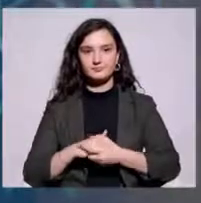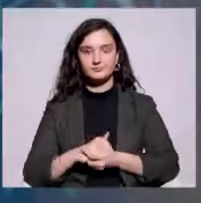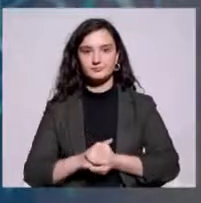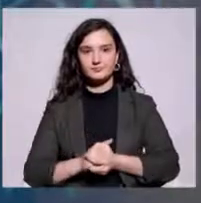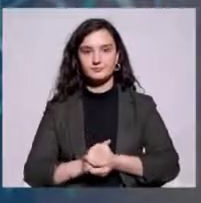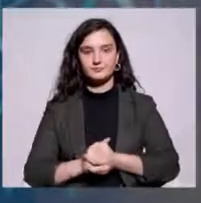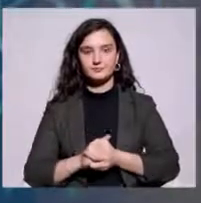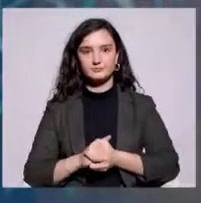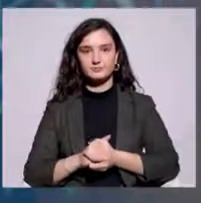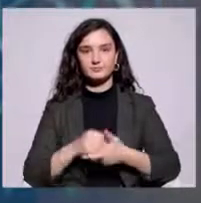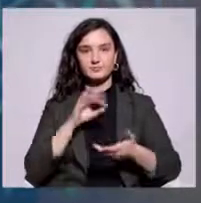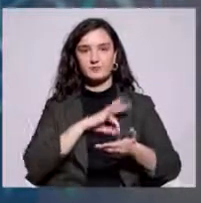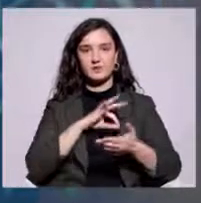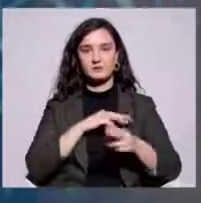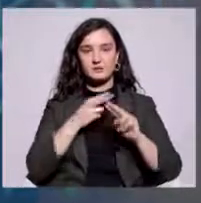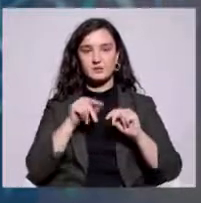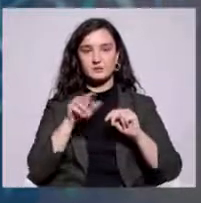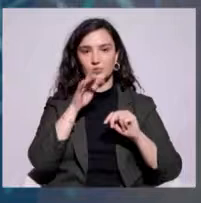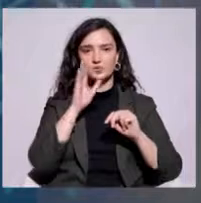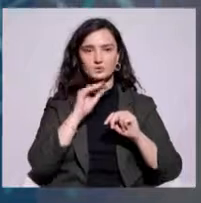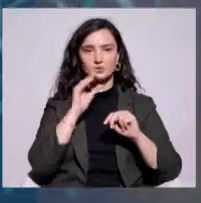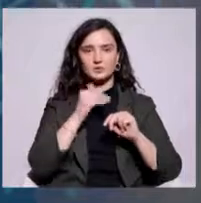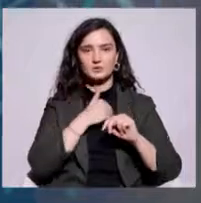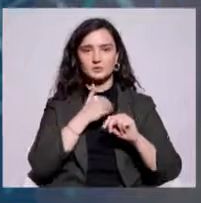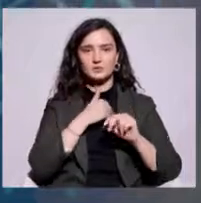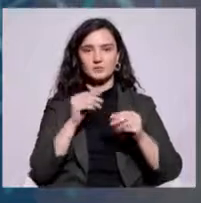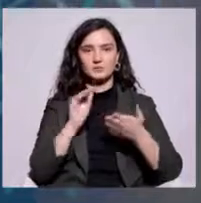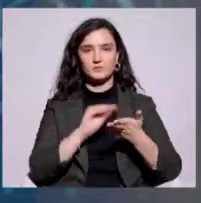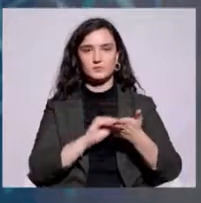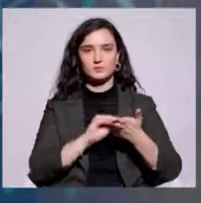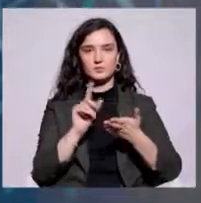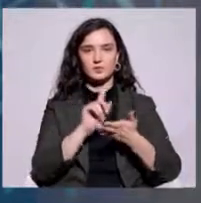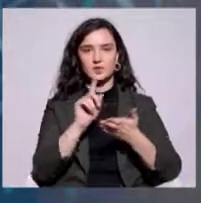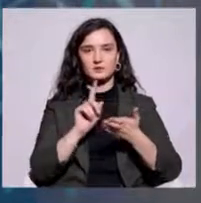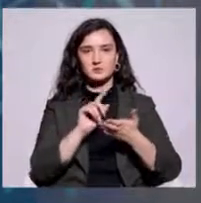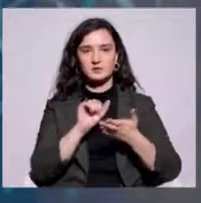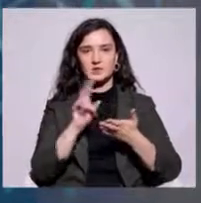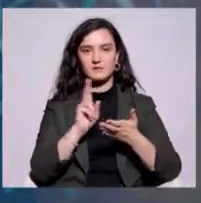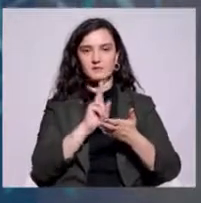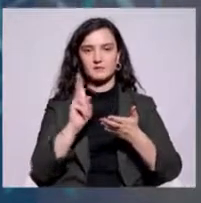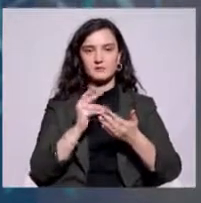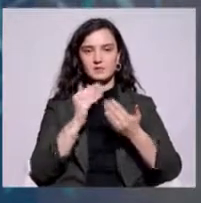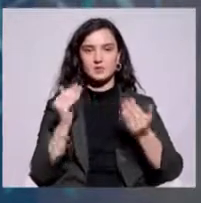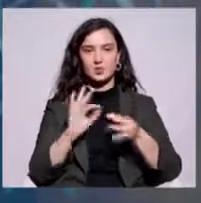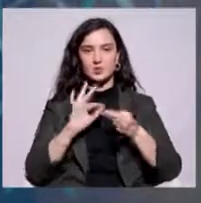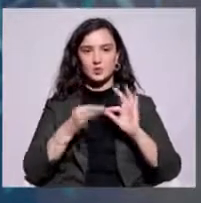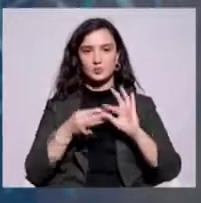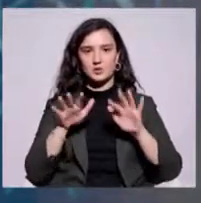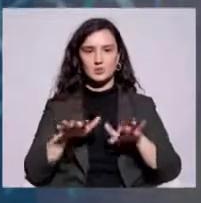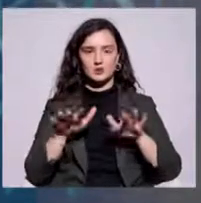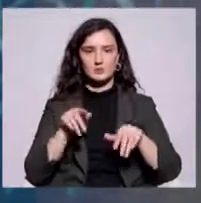are კონსტრუქციას გამოვიყენებთ მაშინ, როდესაც გვინდა მივუთითოთ რაიმეს ან ვინმეს